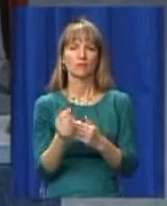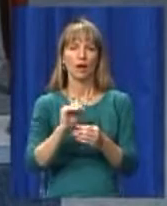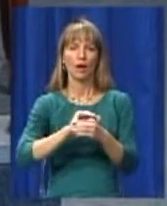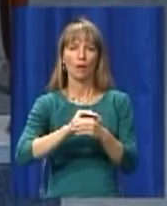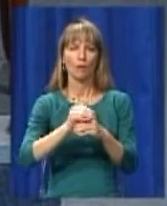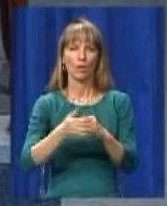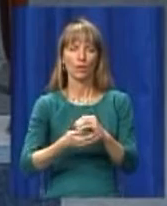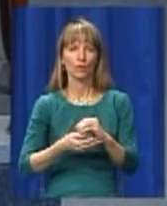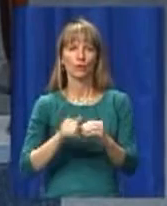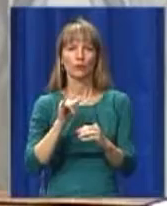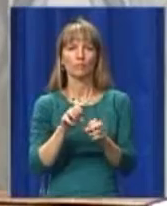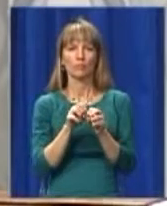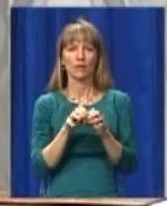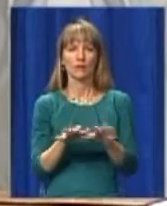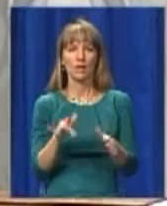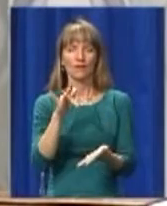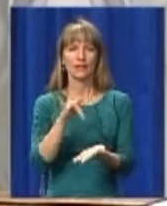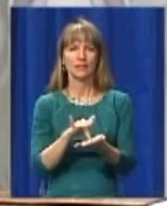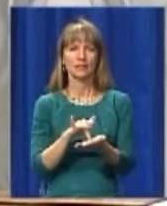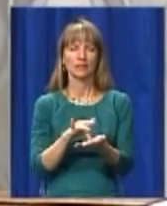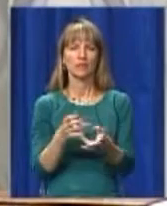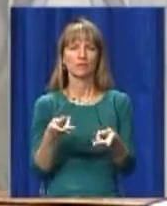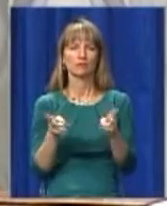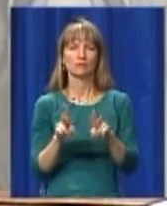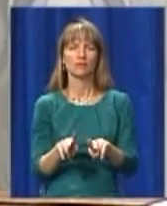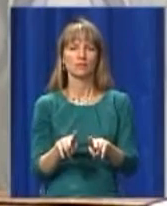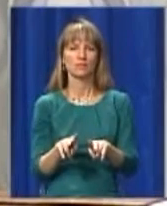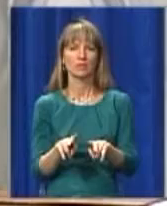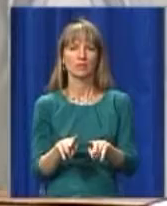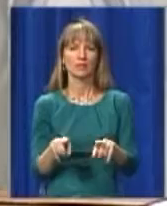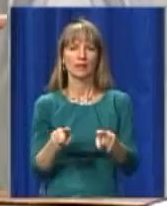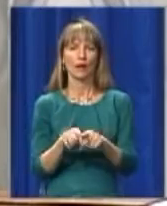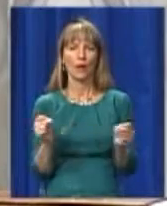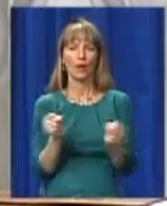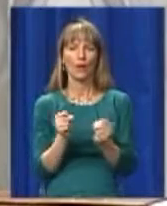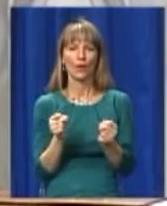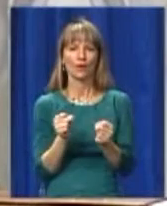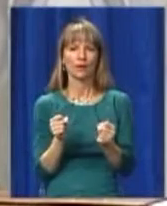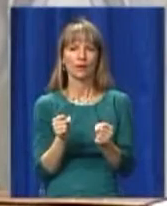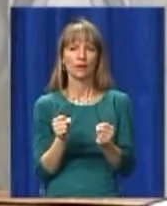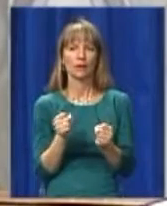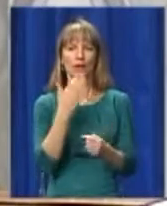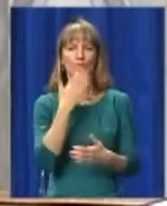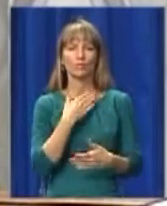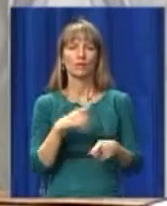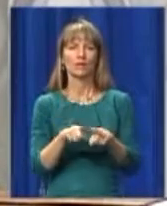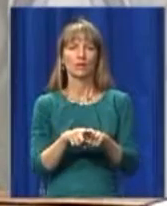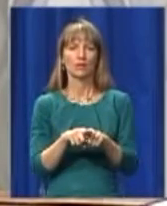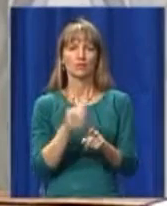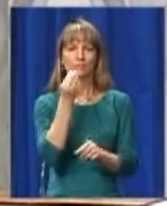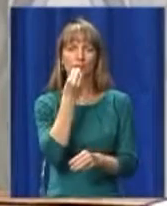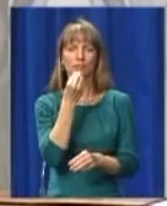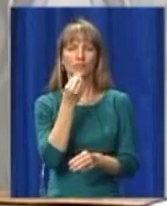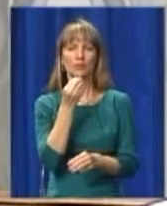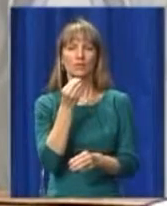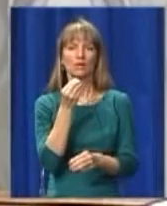оболонка, вона в тебе якось розтікається, а всередині воно залишається таким холодним. Є щось наподобі таке блюдо, як таке